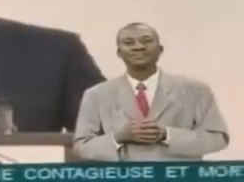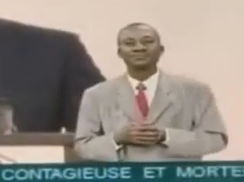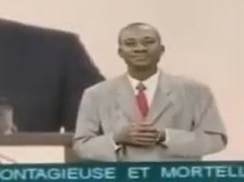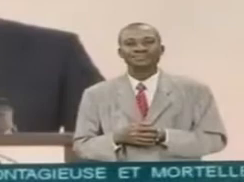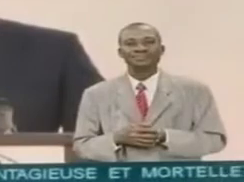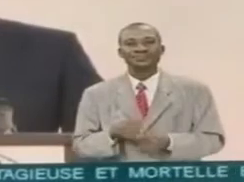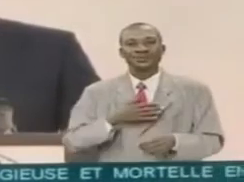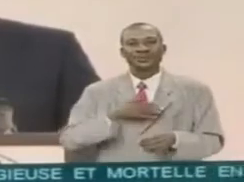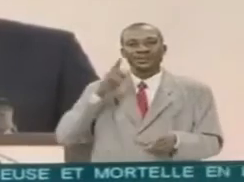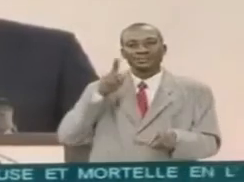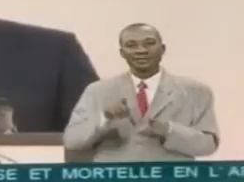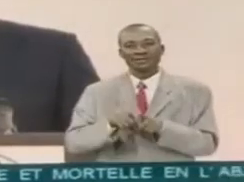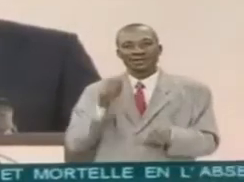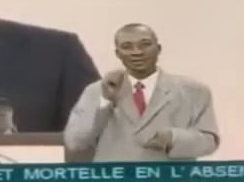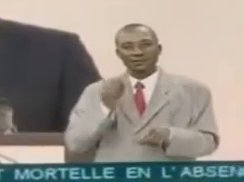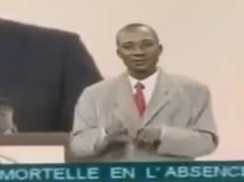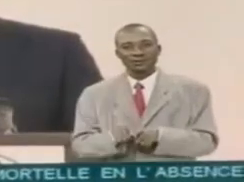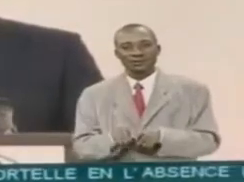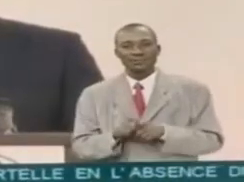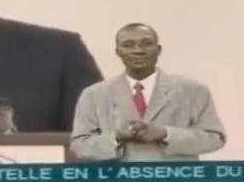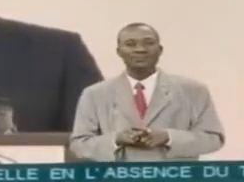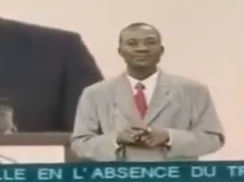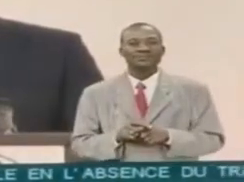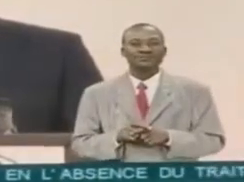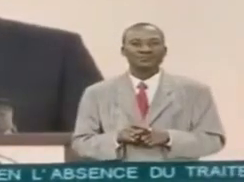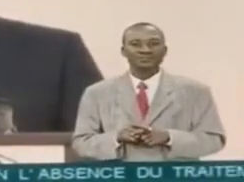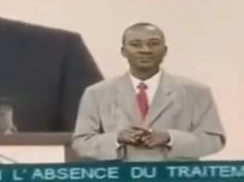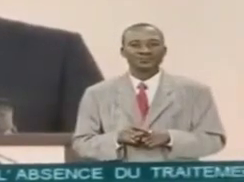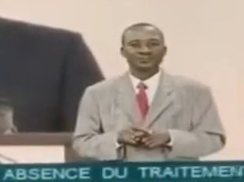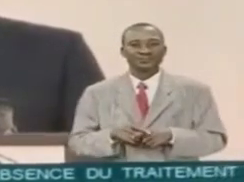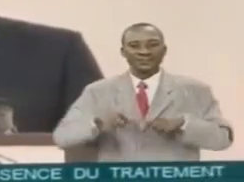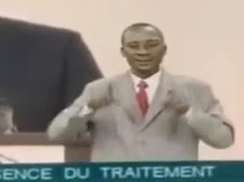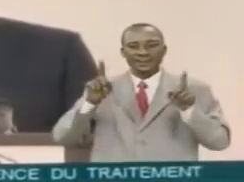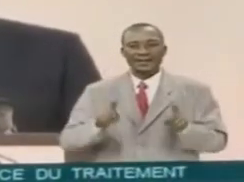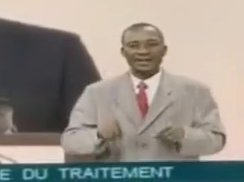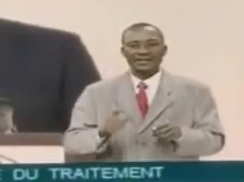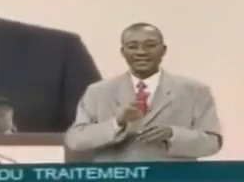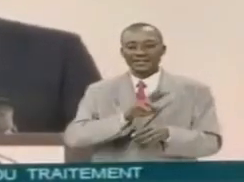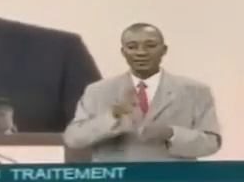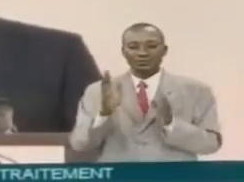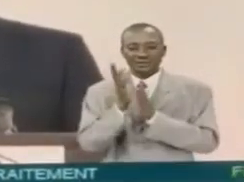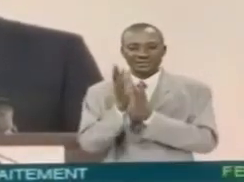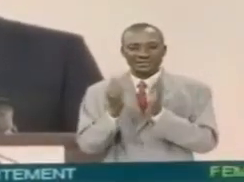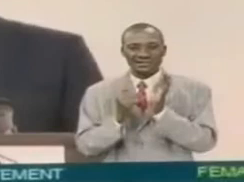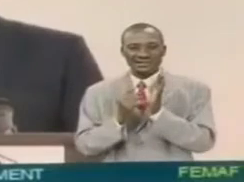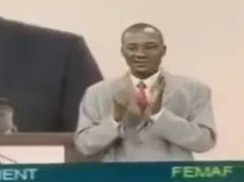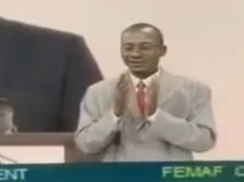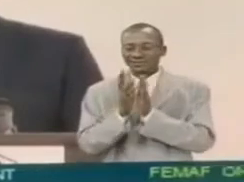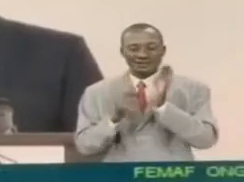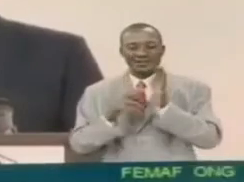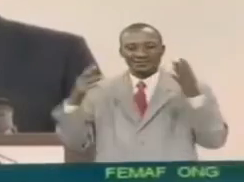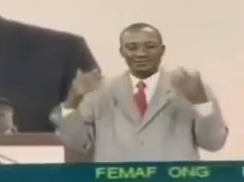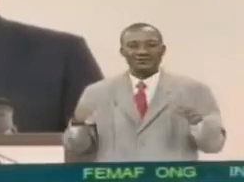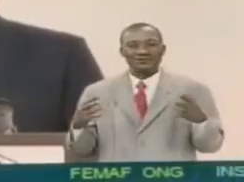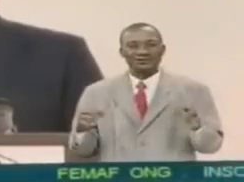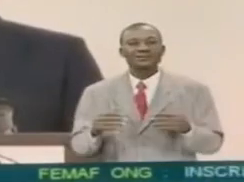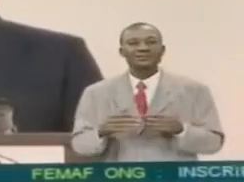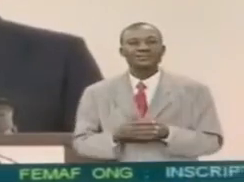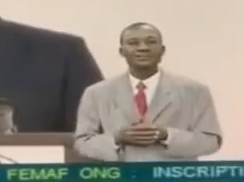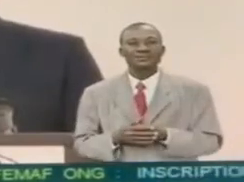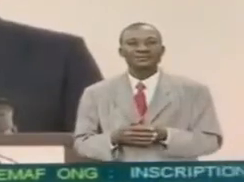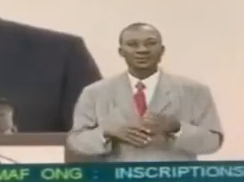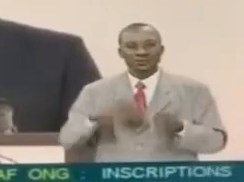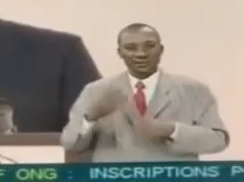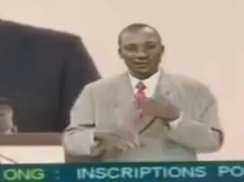Mes chers compatriotes, l'année qui s'achève a aussi été celle de la mise en œuvre du